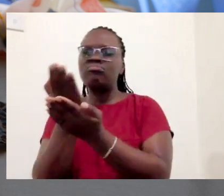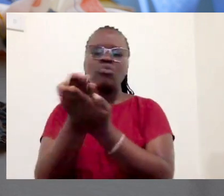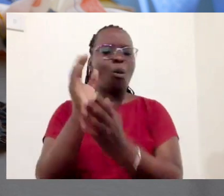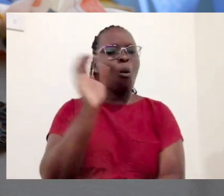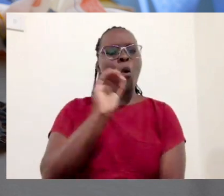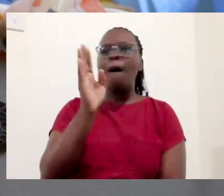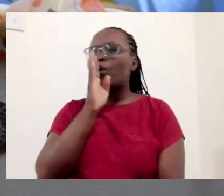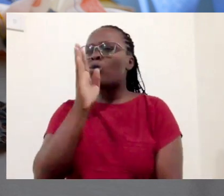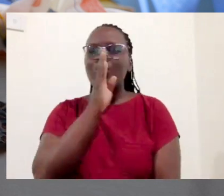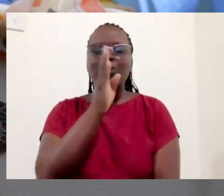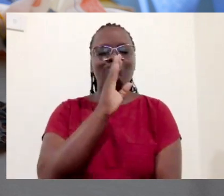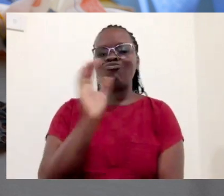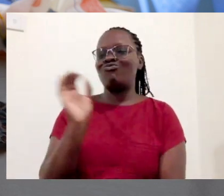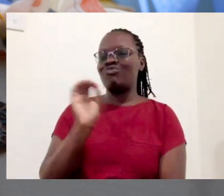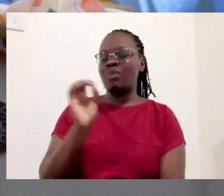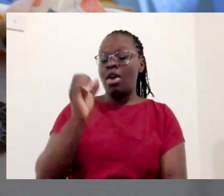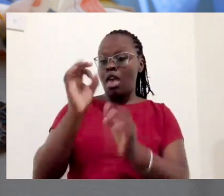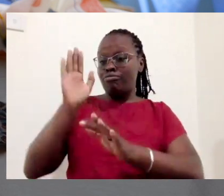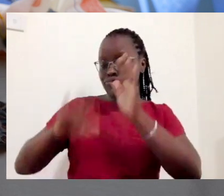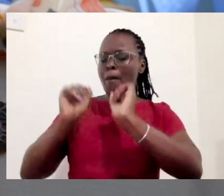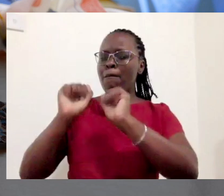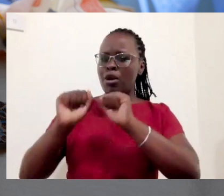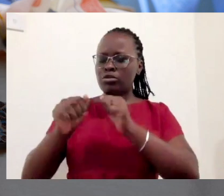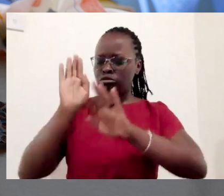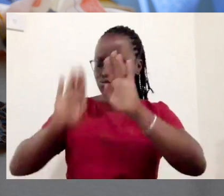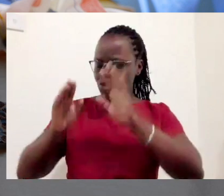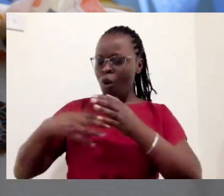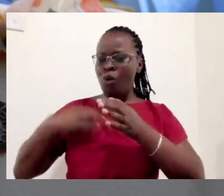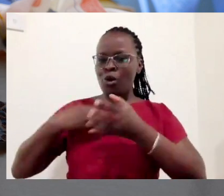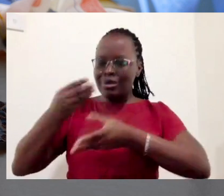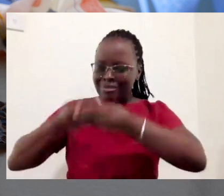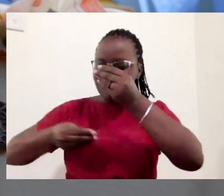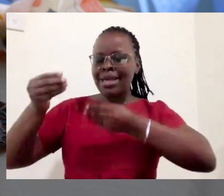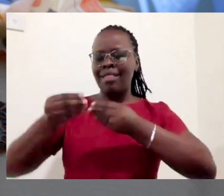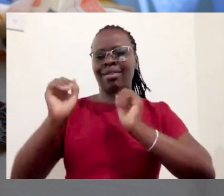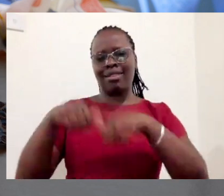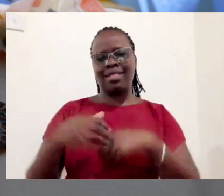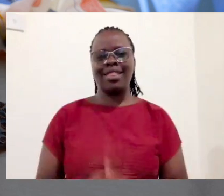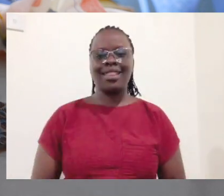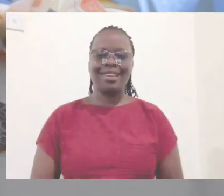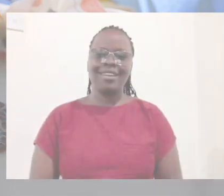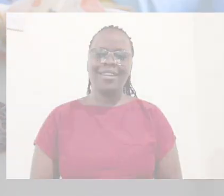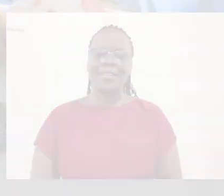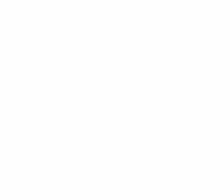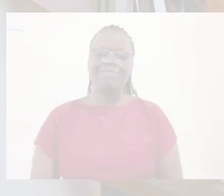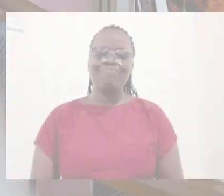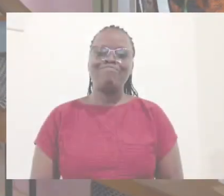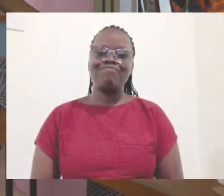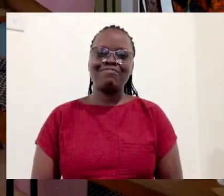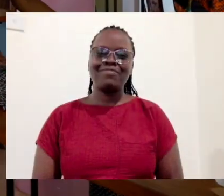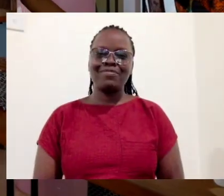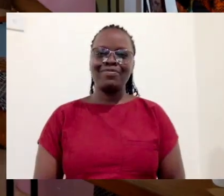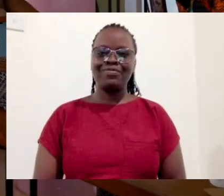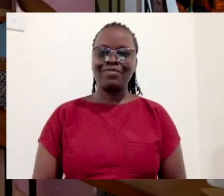Hautakuwa mtu wa kuombaomba, kwa sababu ukijua kushona utaweza kujikimu katika maisha.